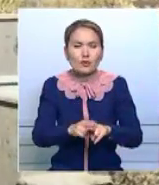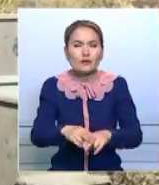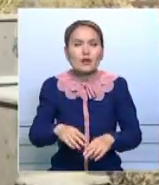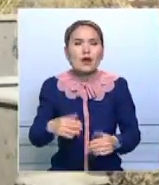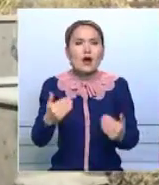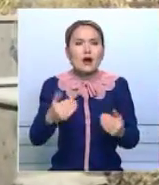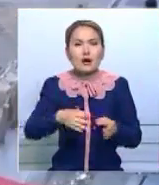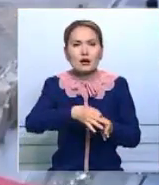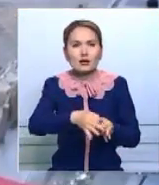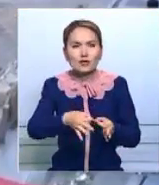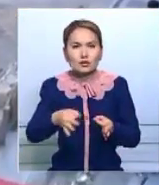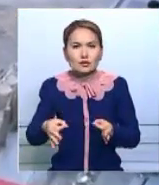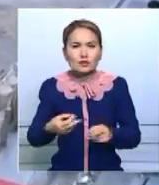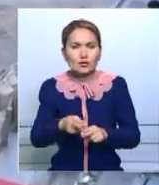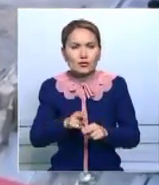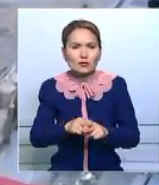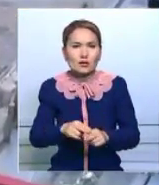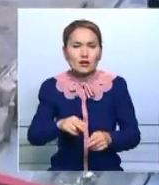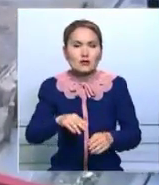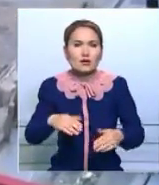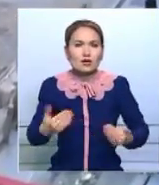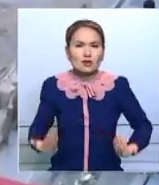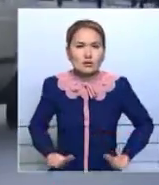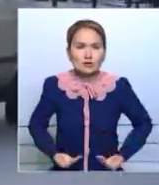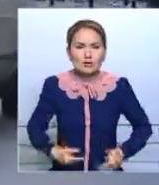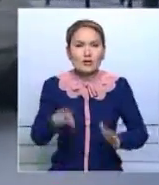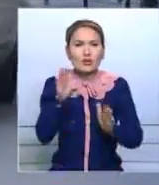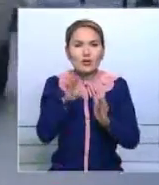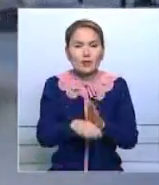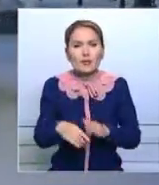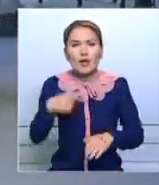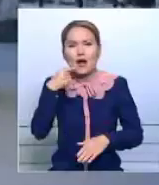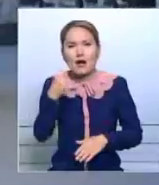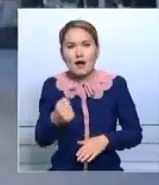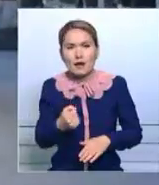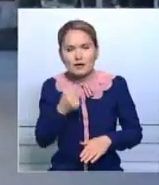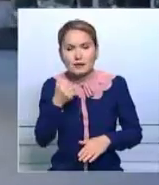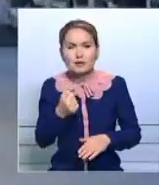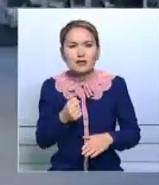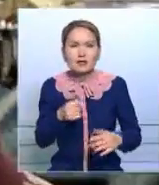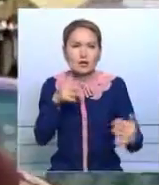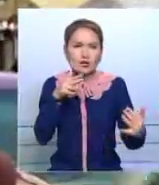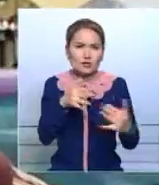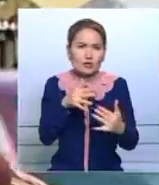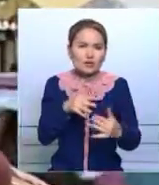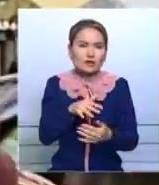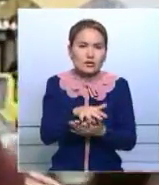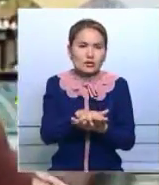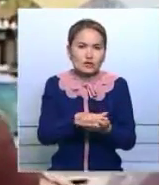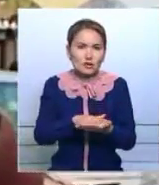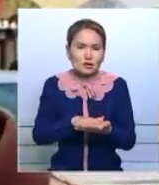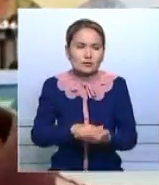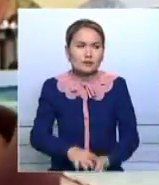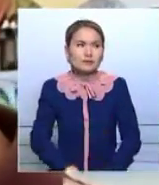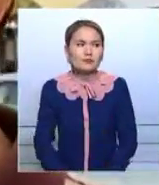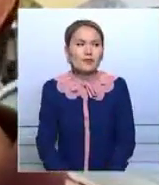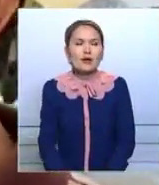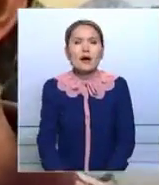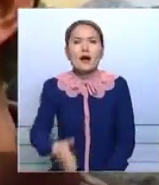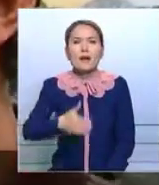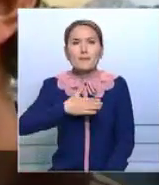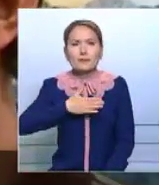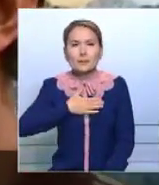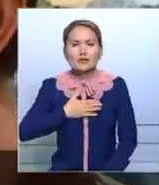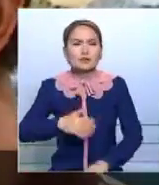Левант лаңкестік тобына еш қатысы жоқ. Оларға қарсы әскери іс-қимылдар жалғаса бермек. Біз атыс